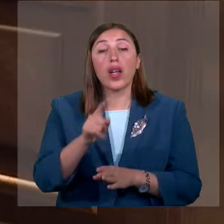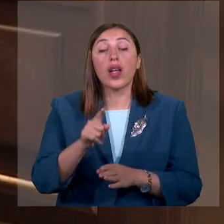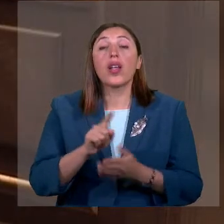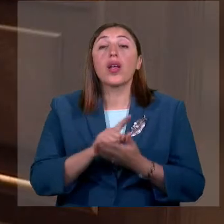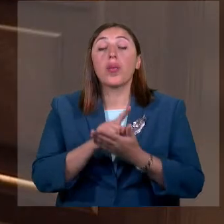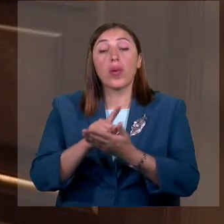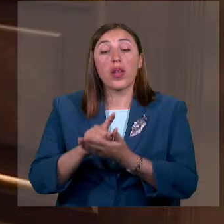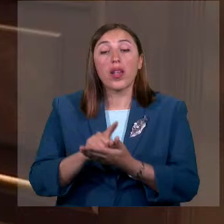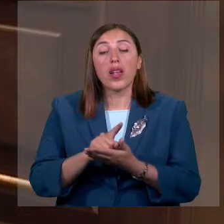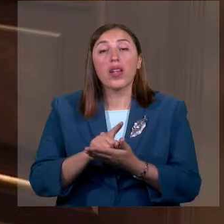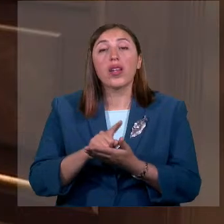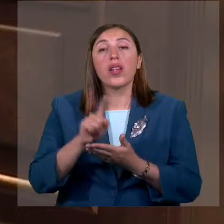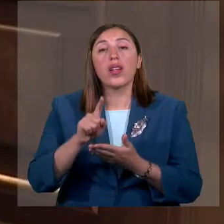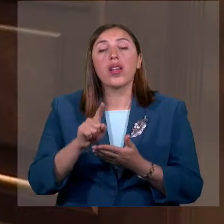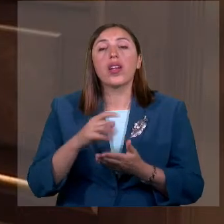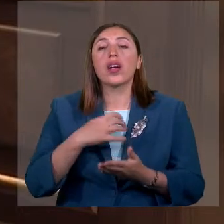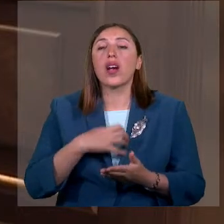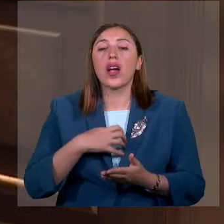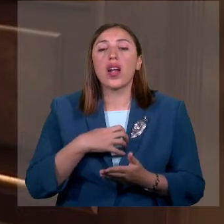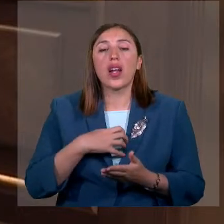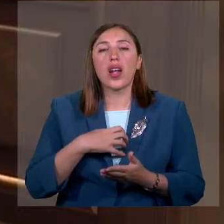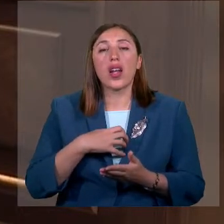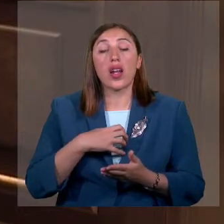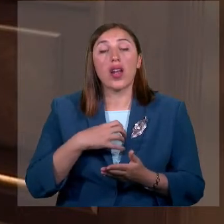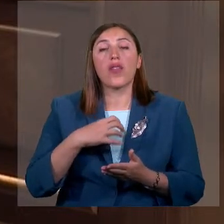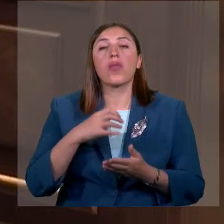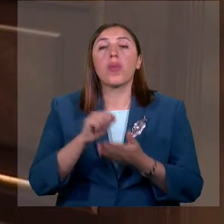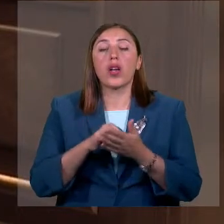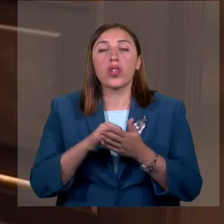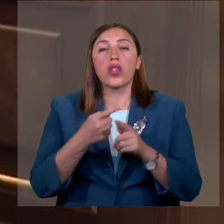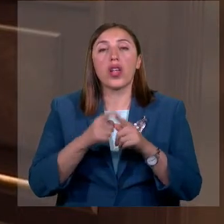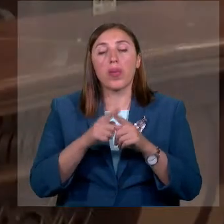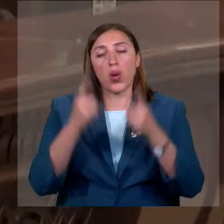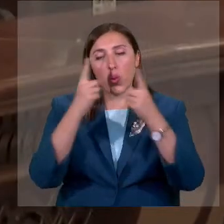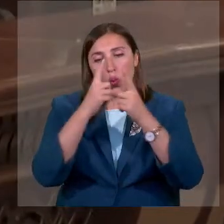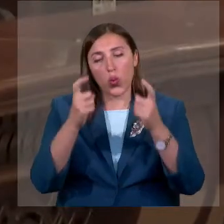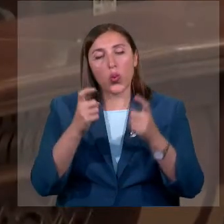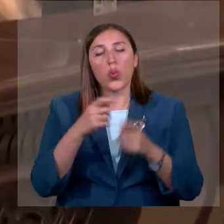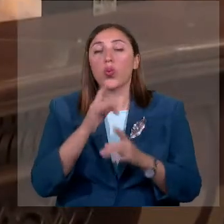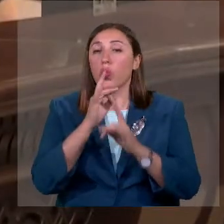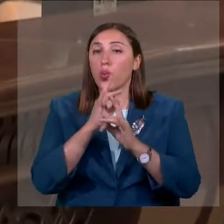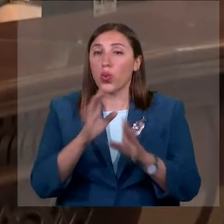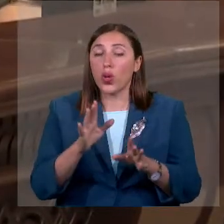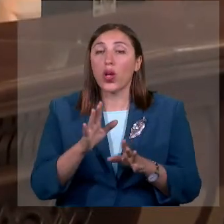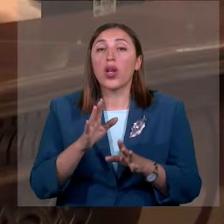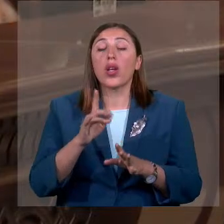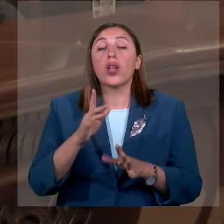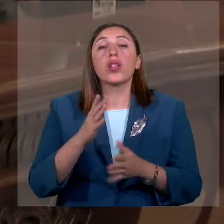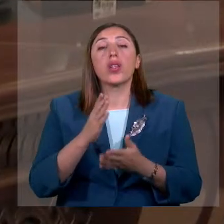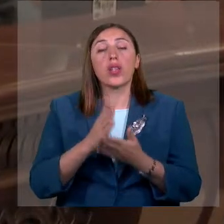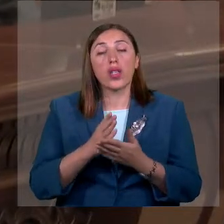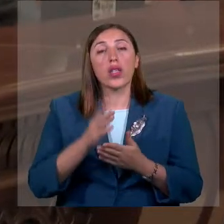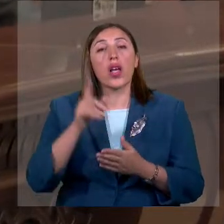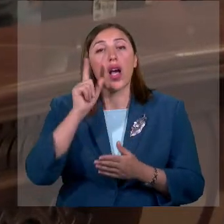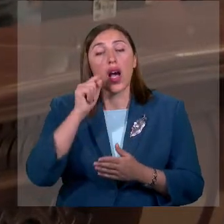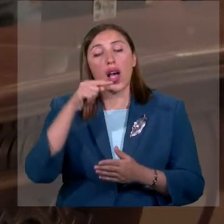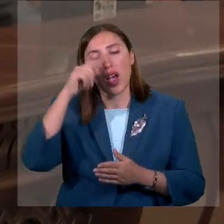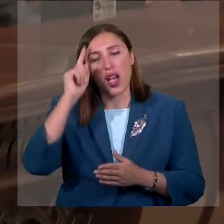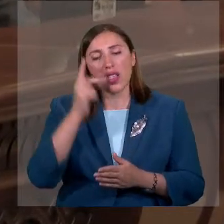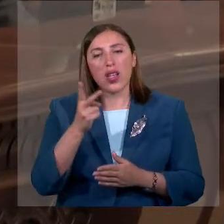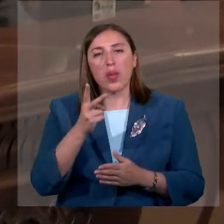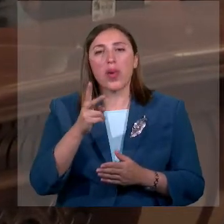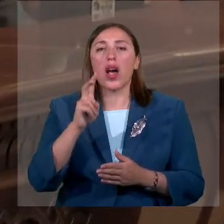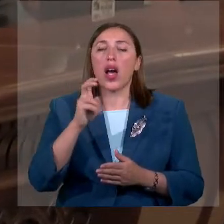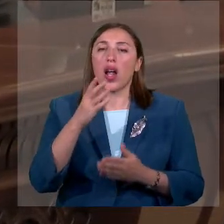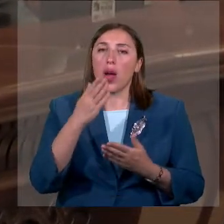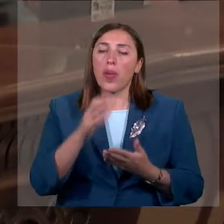առանձնատկությունները հաշվի առնելով չեն հրապարակել այդ տեքստը, բայց բոլորին հայտնի են այն խնդիրները, որոնք գոյություն ունեն Հայաստանի ու Ադրբեջանի միջև.